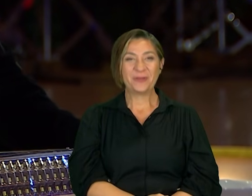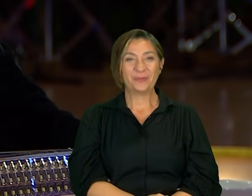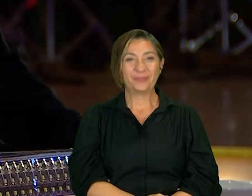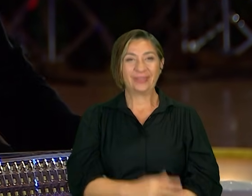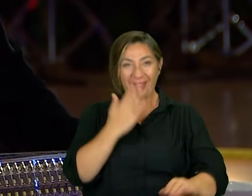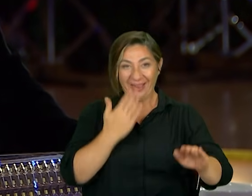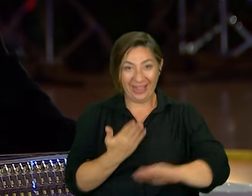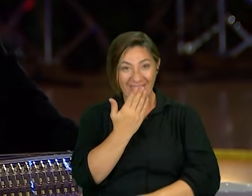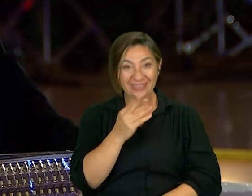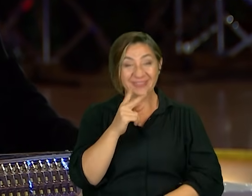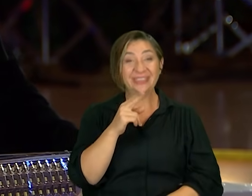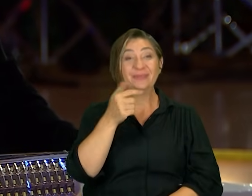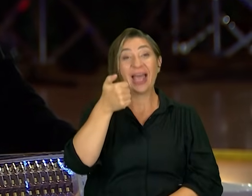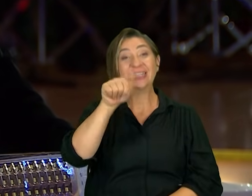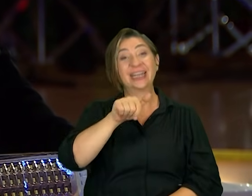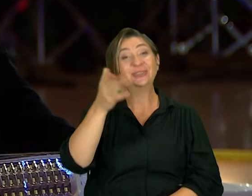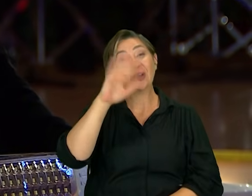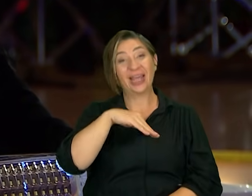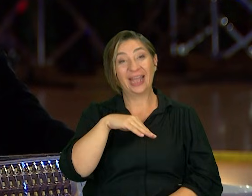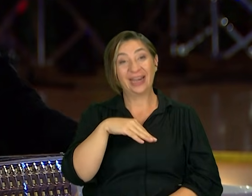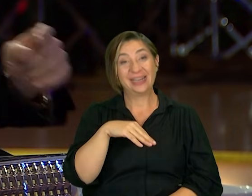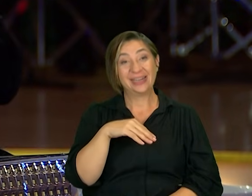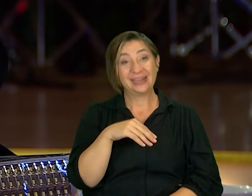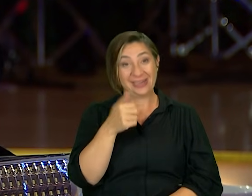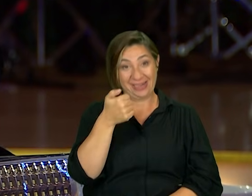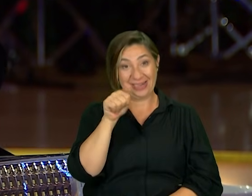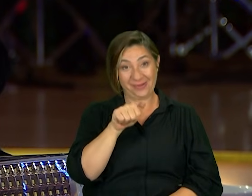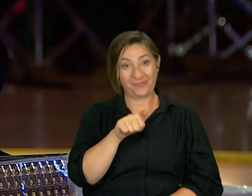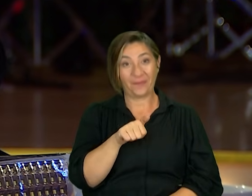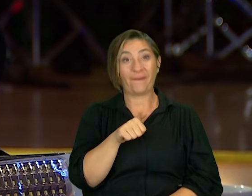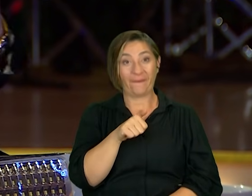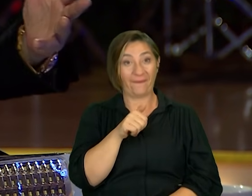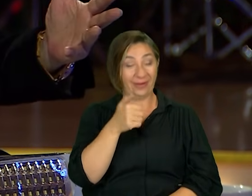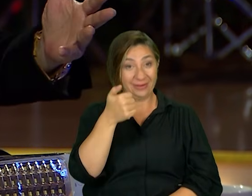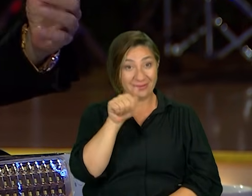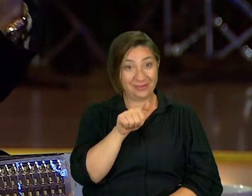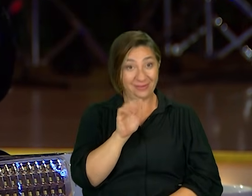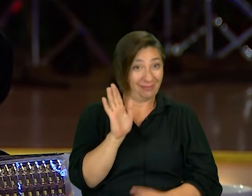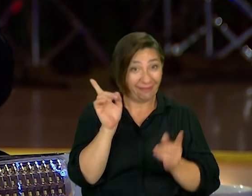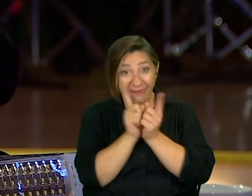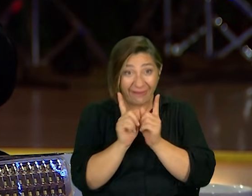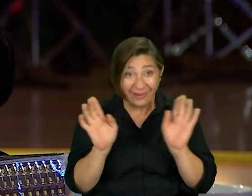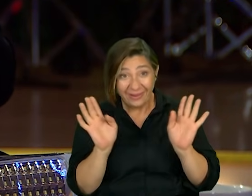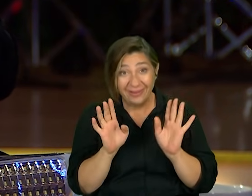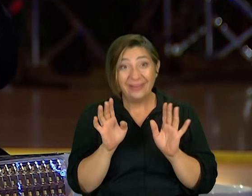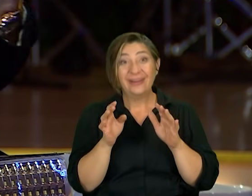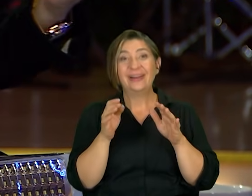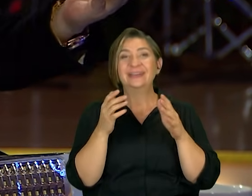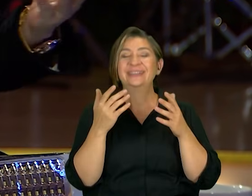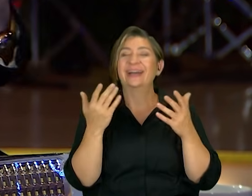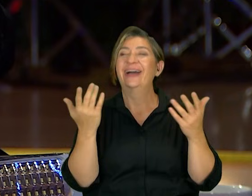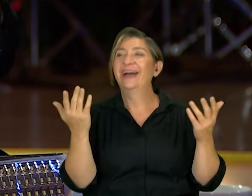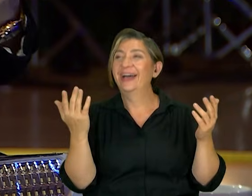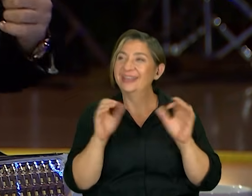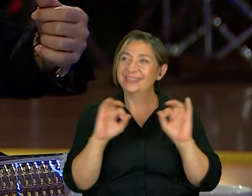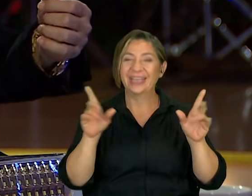Evet. Ama bir 6 ay sonrası. 6 ay. Evet, 6 ay sonra. Ve 6 ay kadar kısa bir sürede öyle mi? Aynen. Ha, çünkü